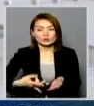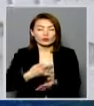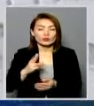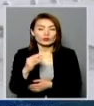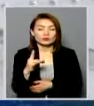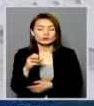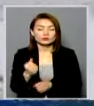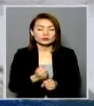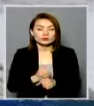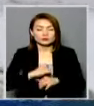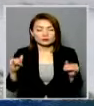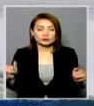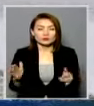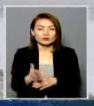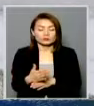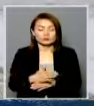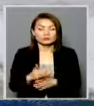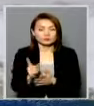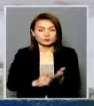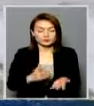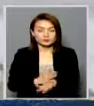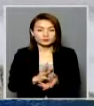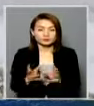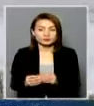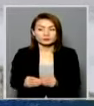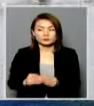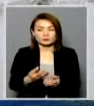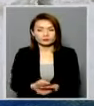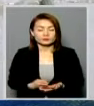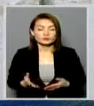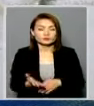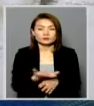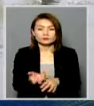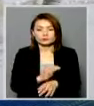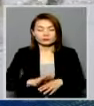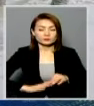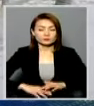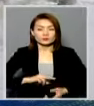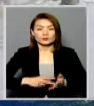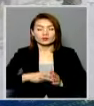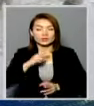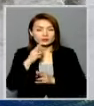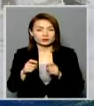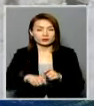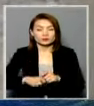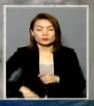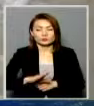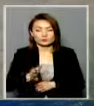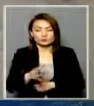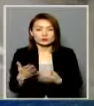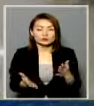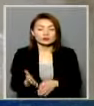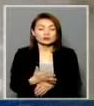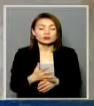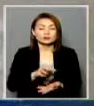құрма аулардың көзін үлкейту бойынша балықшылардан өтініш түскен. Себебі тар көзді торларға балық түспейді. Қазір мамандар осы шағым бойынша тексеріс өткізбек. Егер